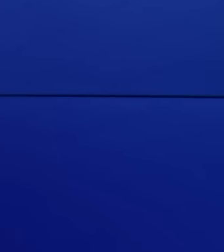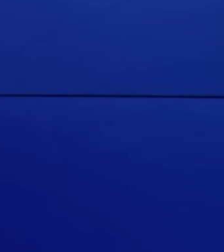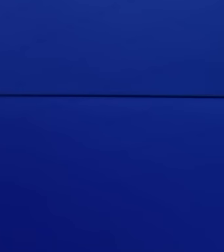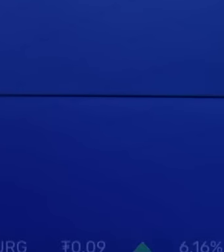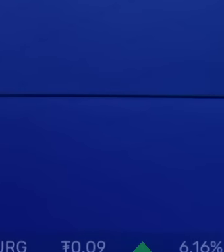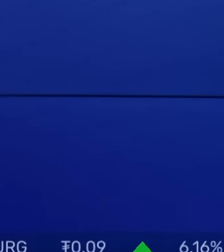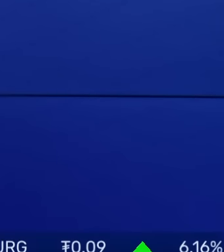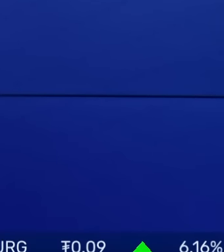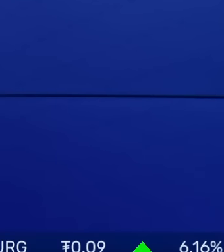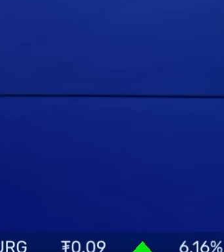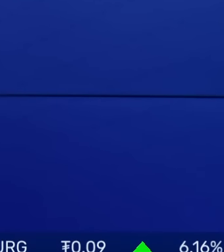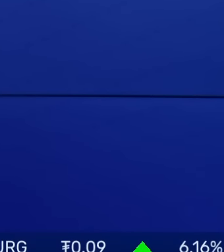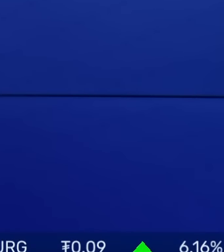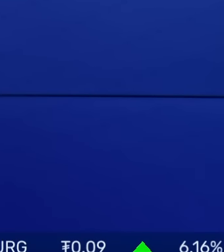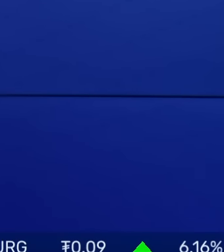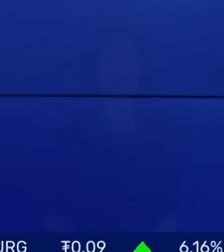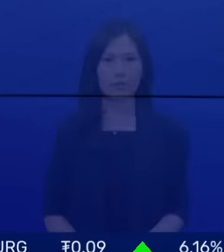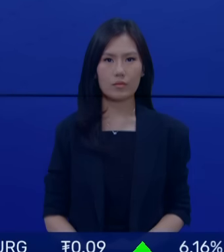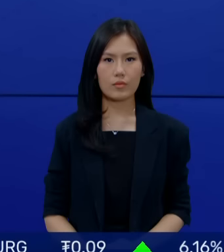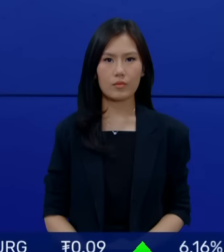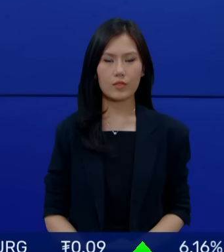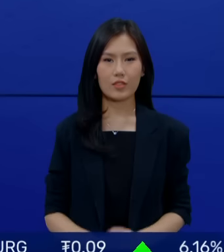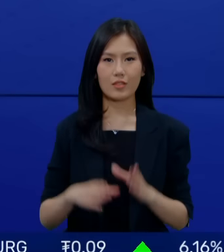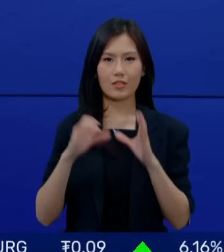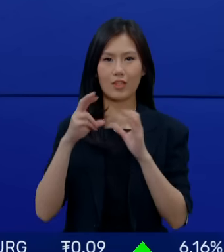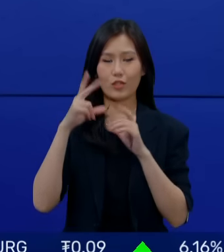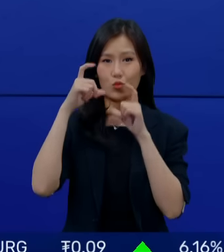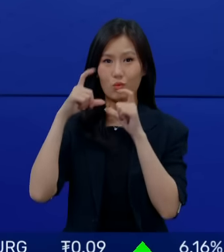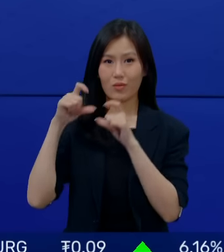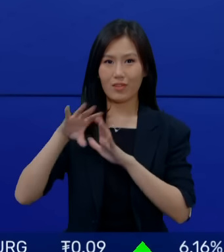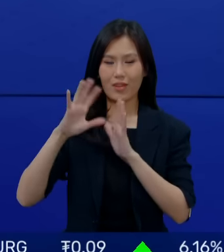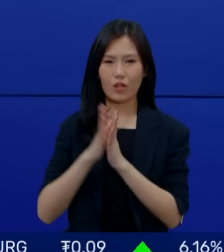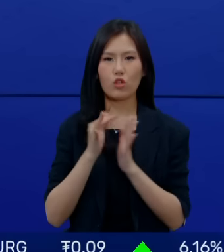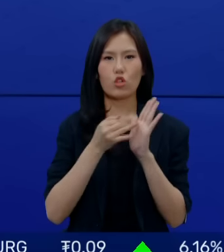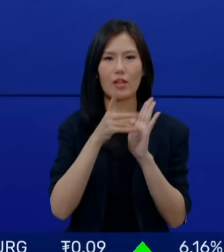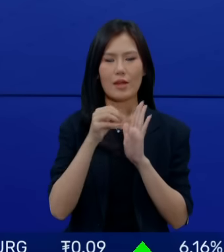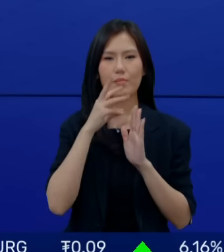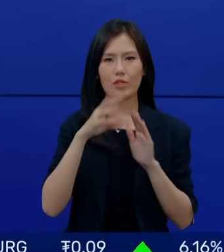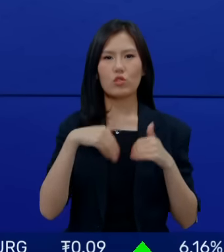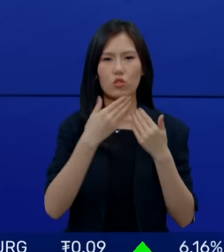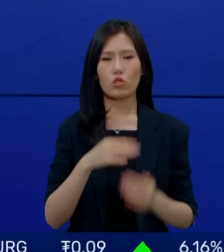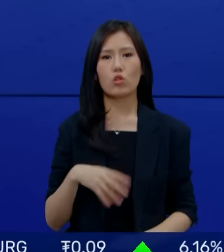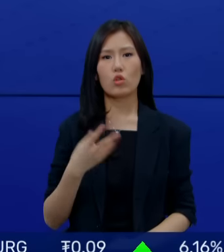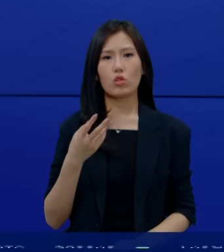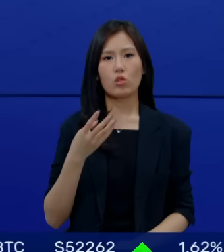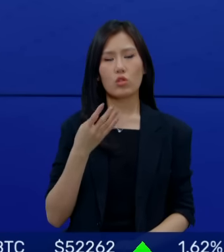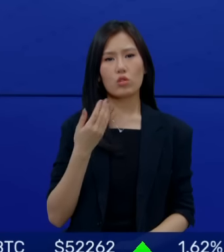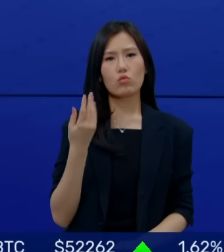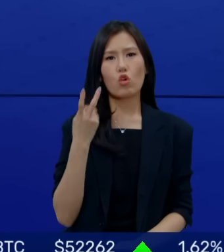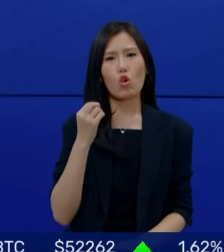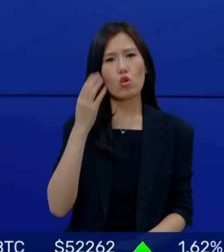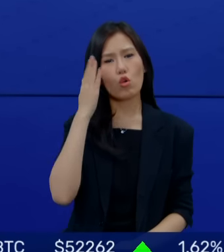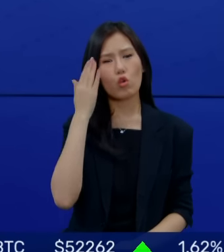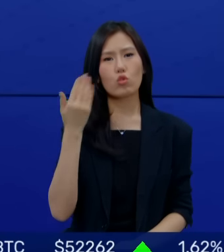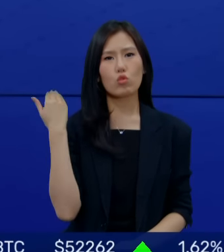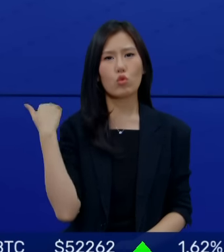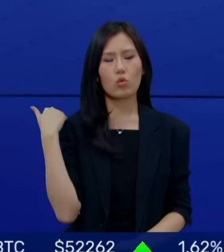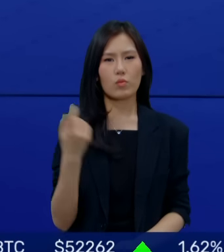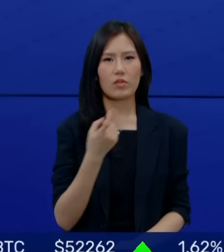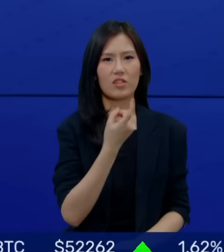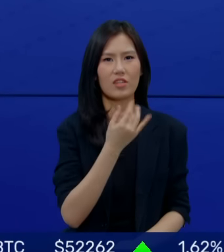Долоо арын мэдээллийн хөтөлбөр сая дурдсан болон бусад мэдээгээр үргэлжилж байна. 20 гаруй хоногийн өмнө нийслэлд шингэрүүлсэн хийн томоохон дэлбэрэлт болж шингэрүүлсэн